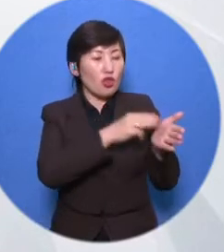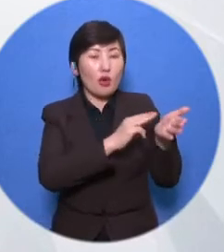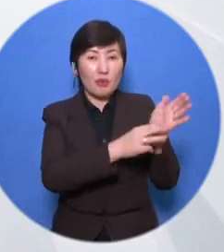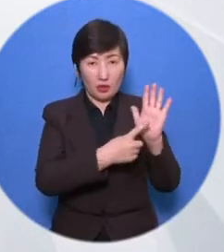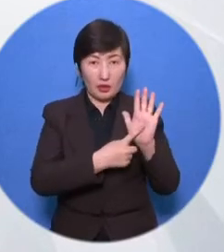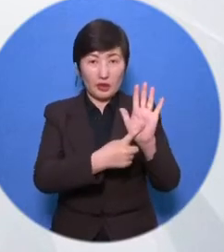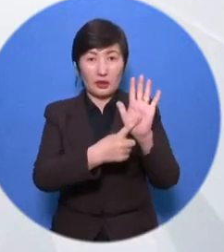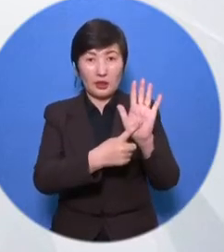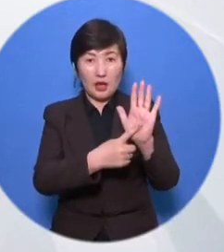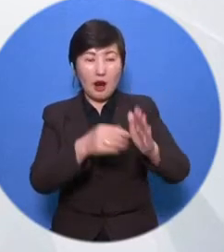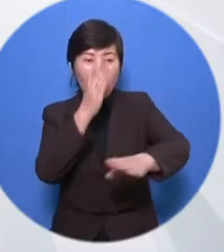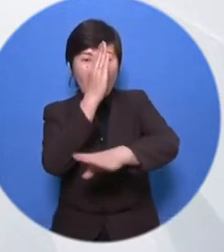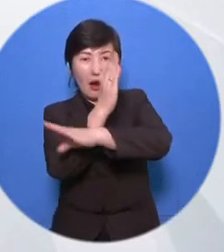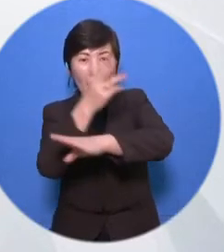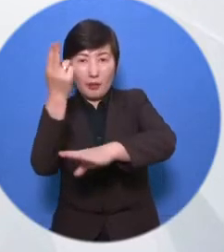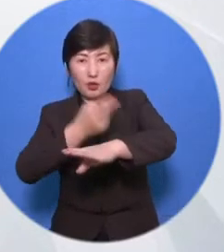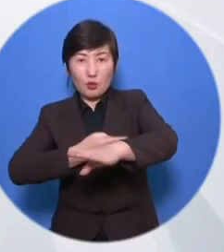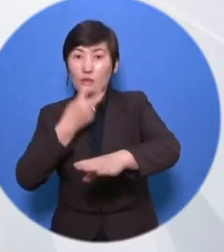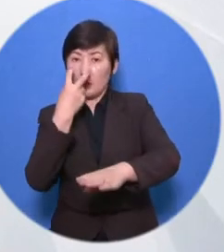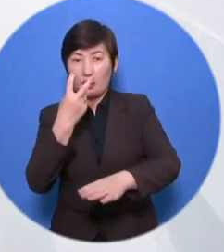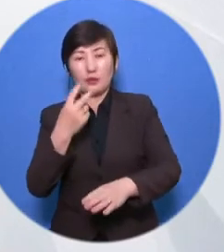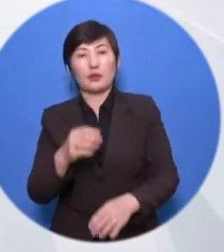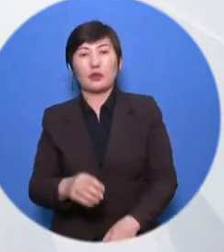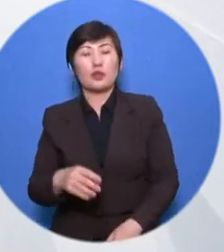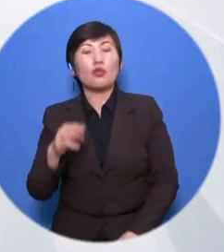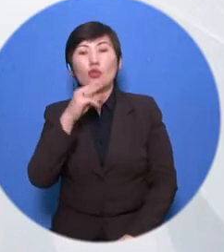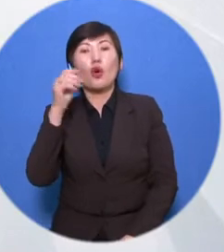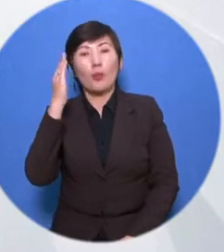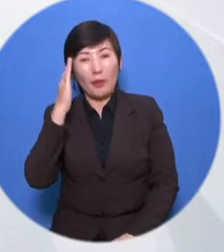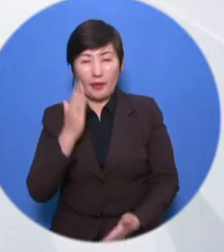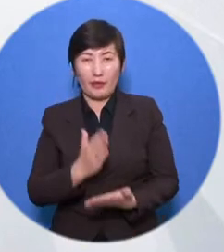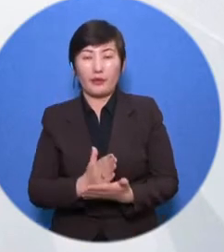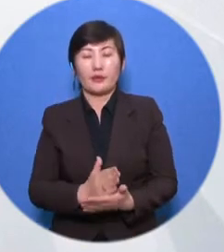Хамаарлыг график төрслөөр харуулаарай гэсэн бодлого байна.